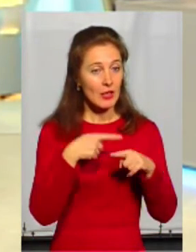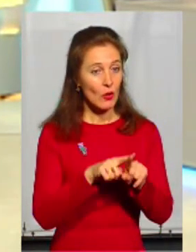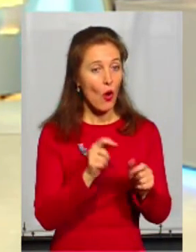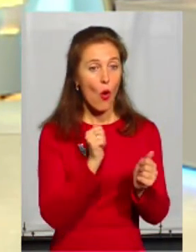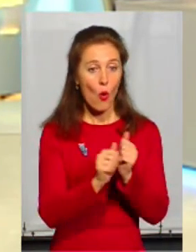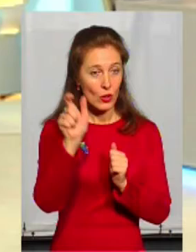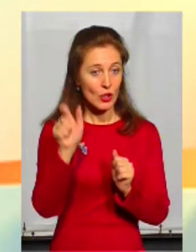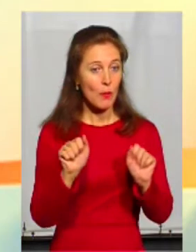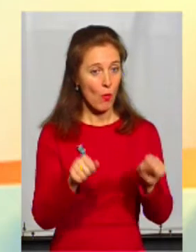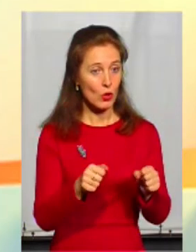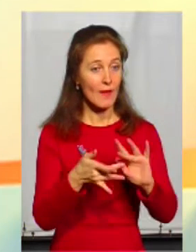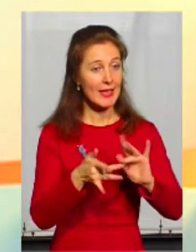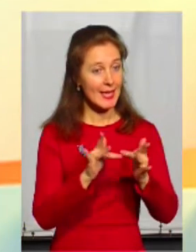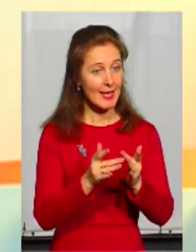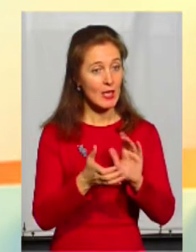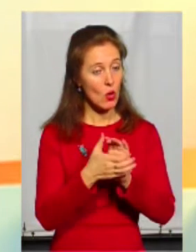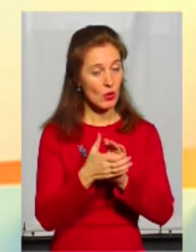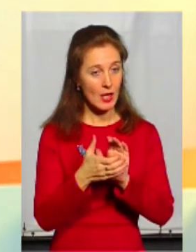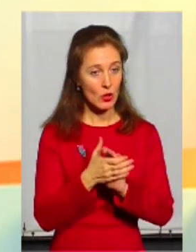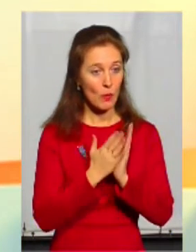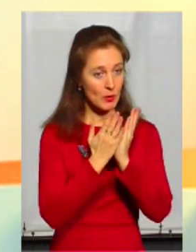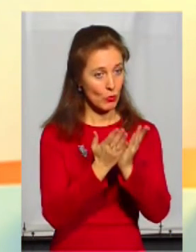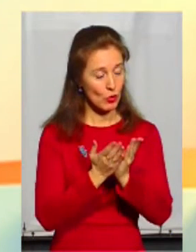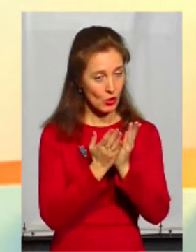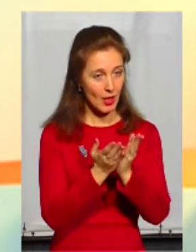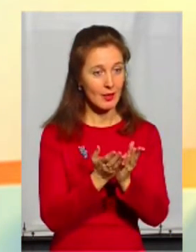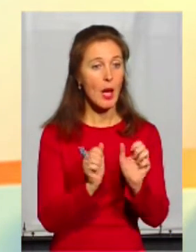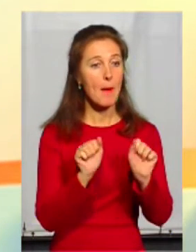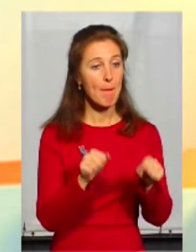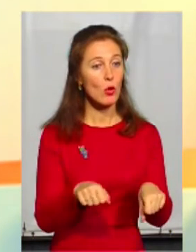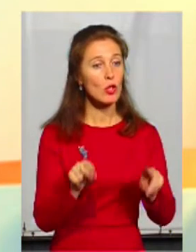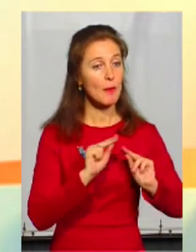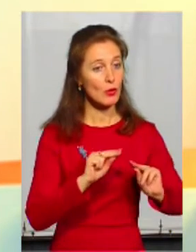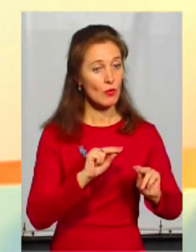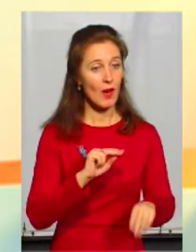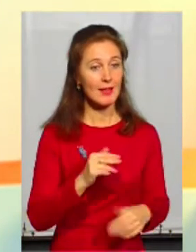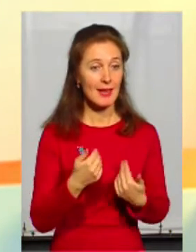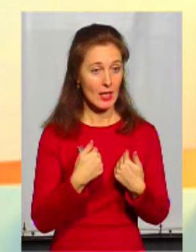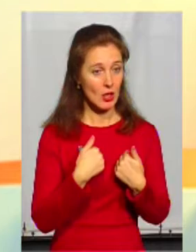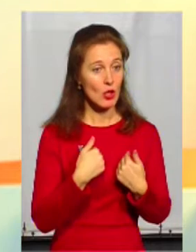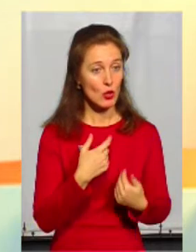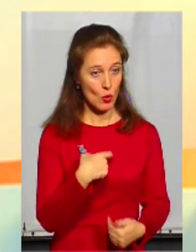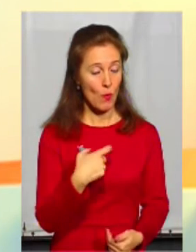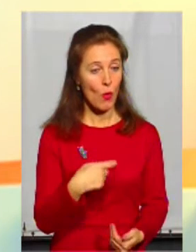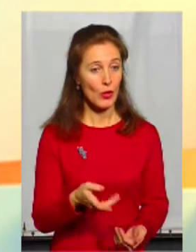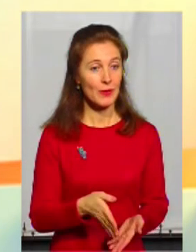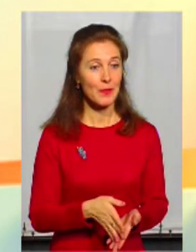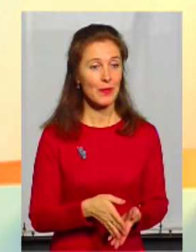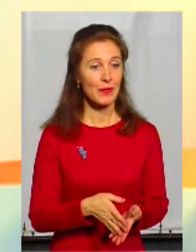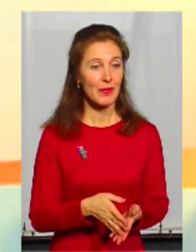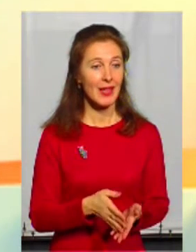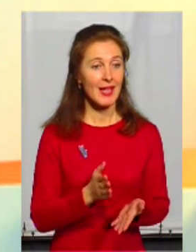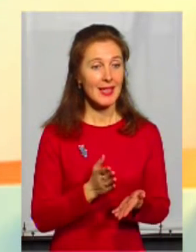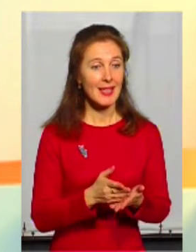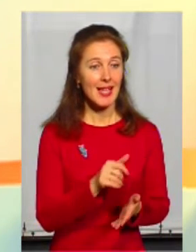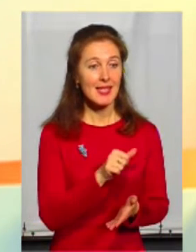може ознайомитись і справді може працювати над собою, тому що основною ознакою